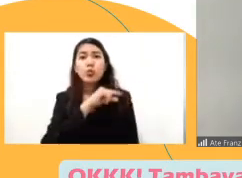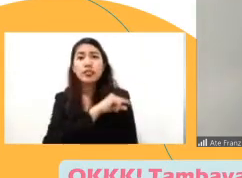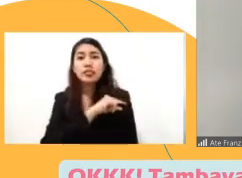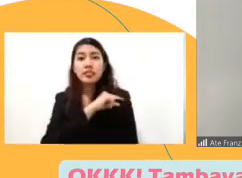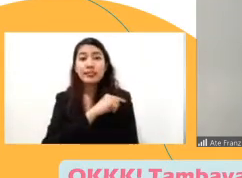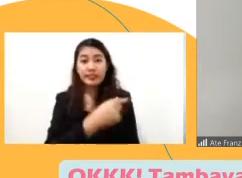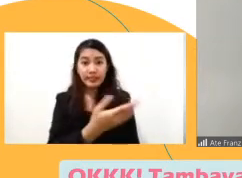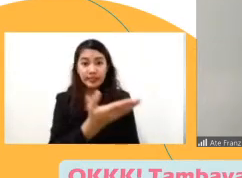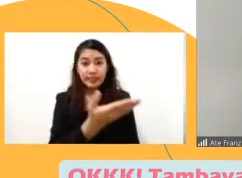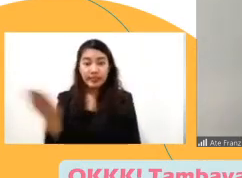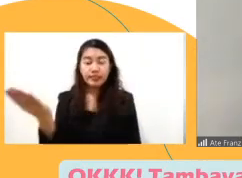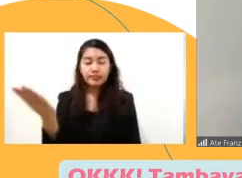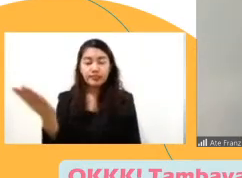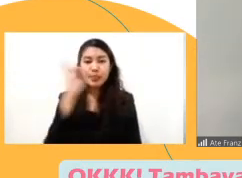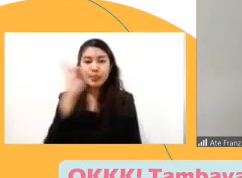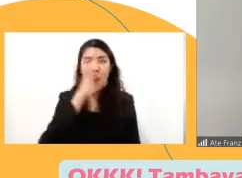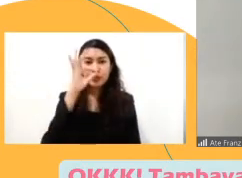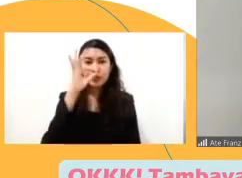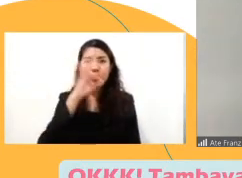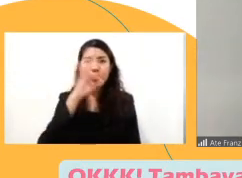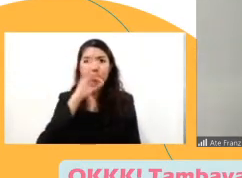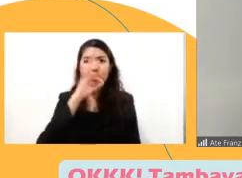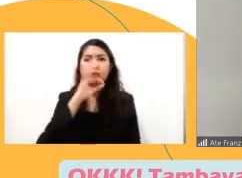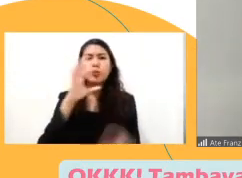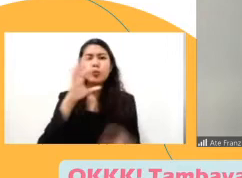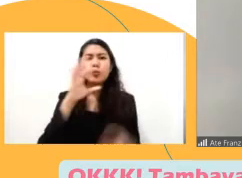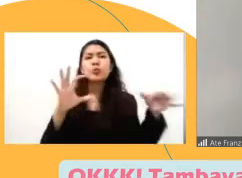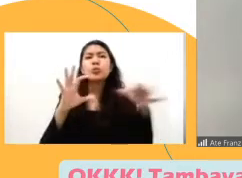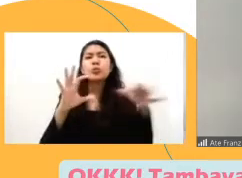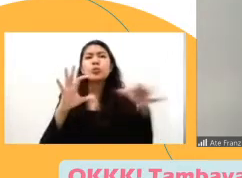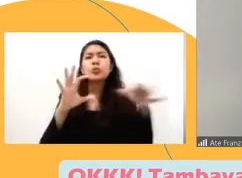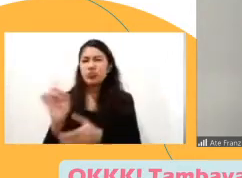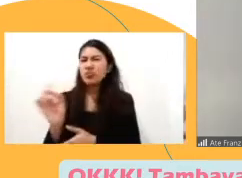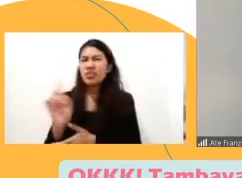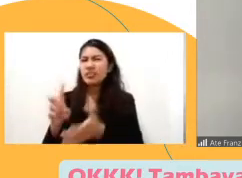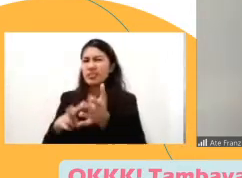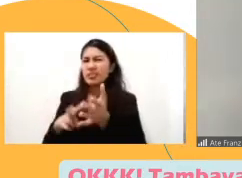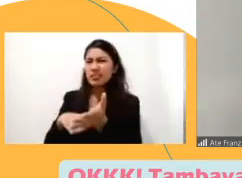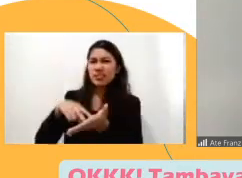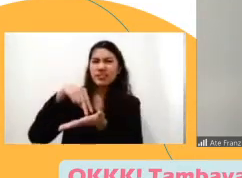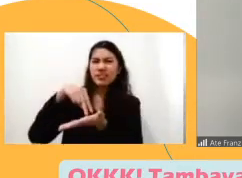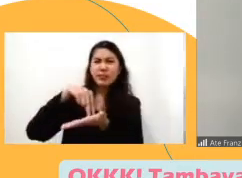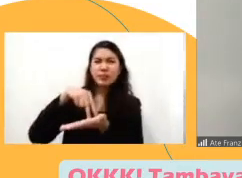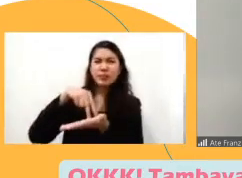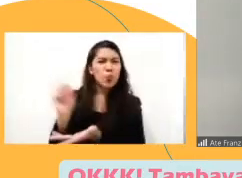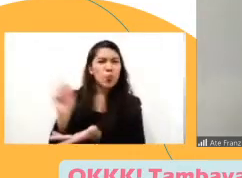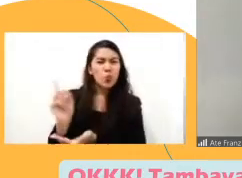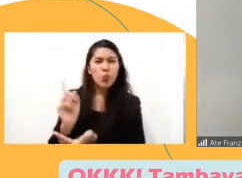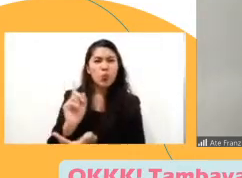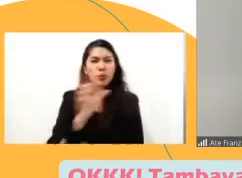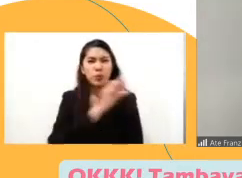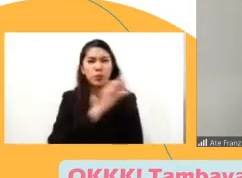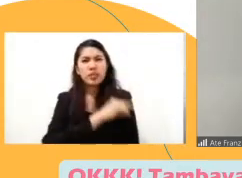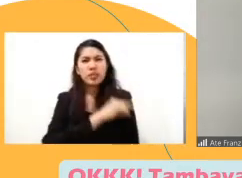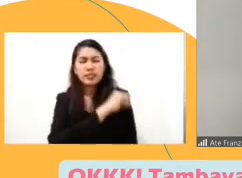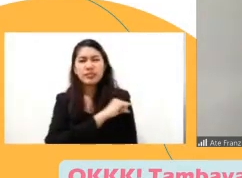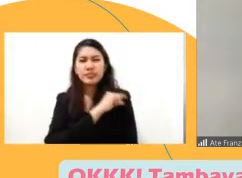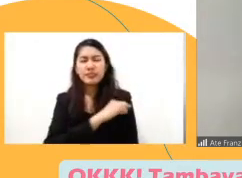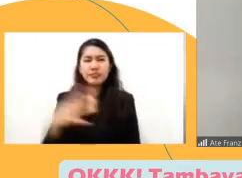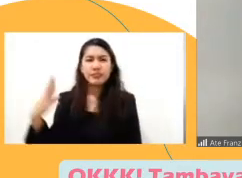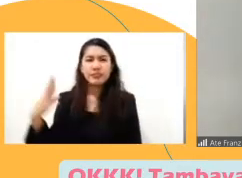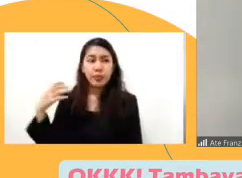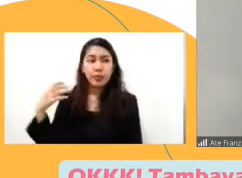mga Pilipino na related sa pagbangon. Ano kaya yung katangian natin na yon? Sige nga, pwede nyo